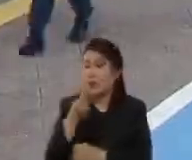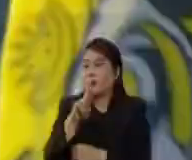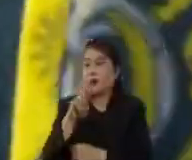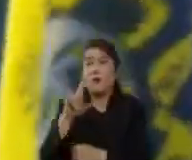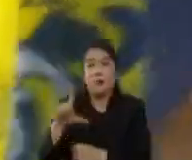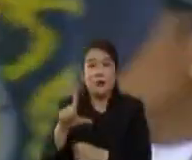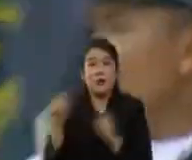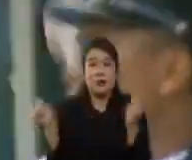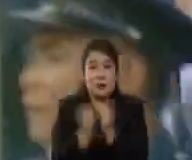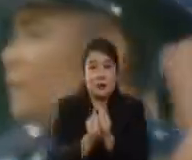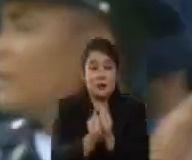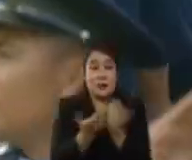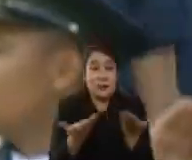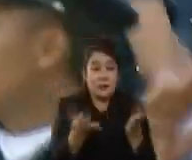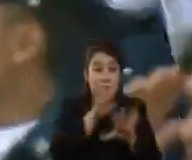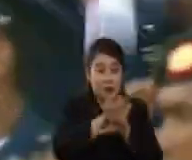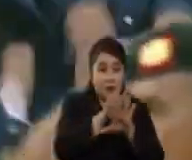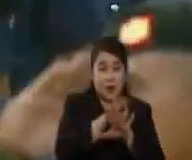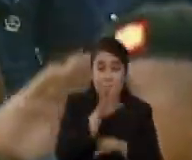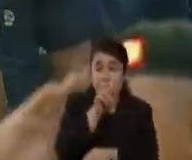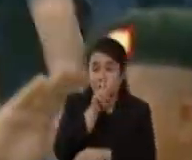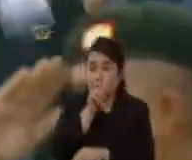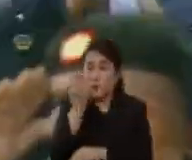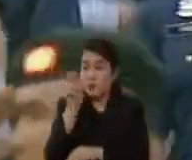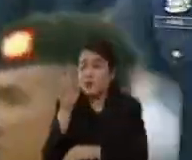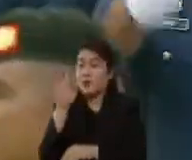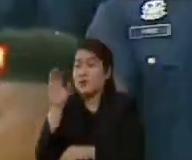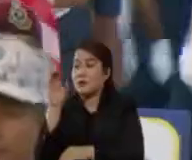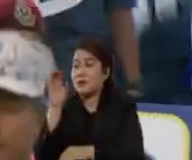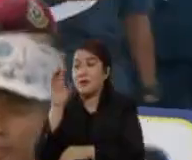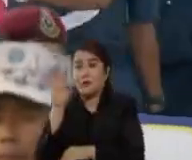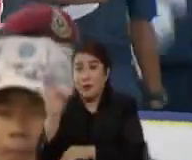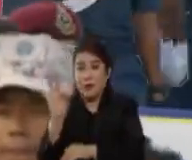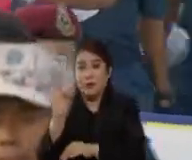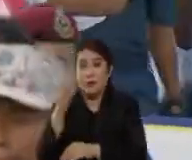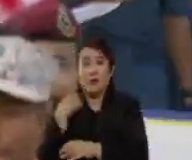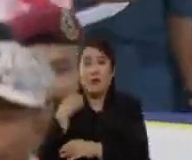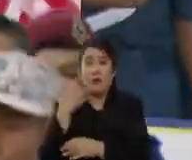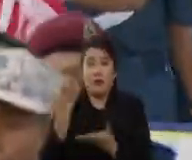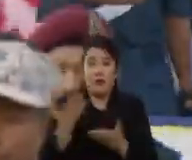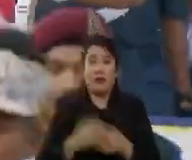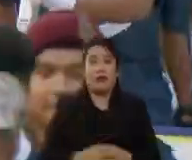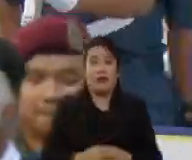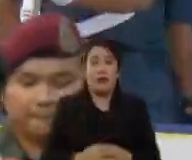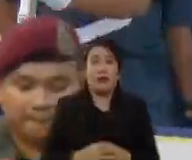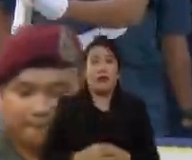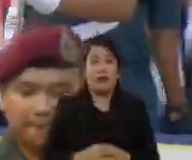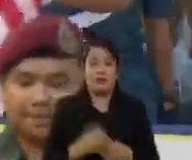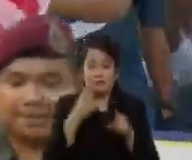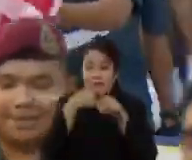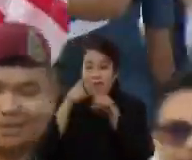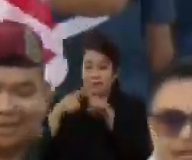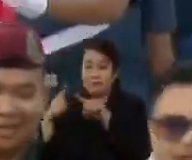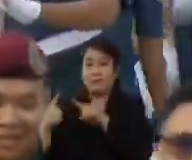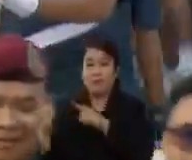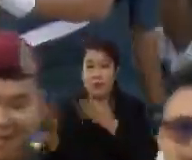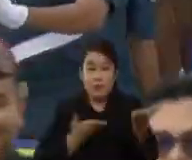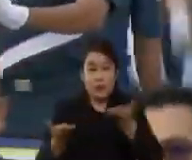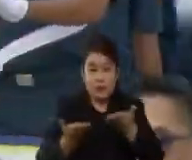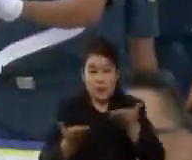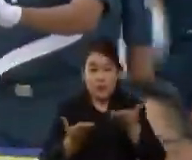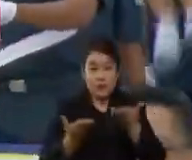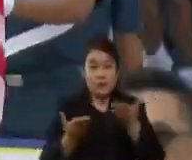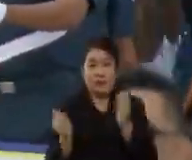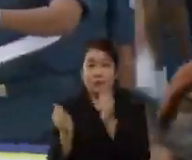Mat dengan kekuatan 209 pegawai dan anggota terdiri daripada pelbagai perkhidmatan turut